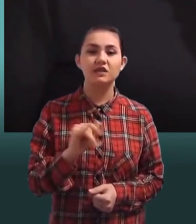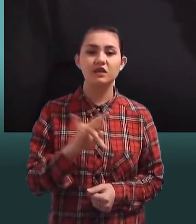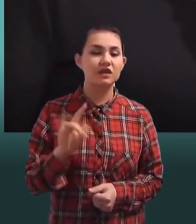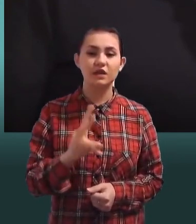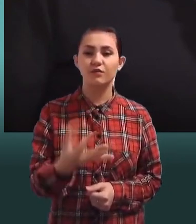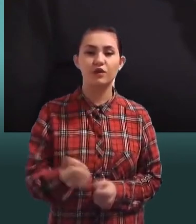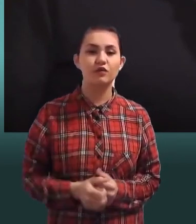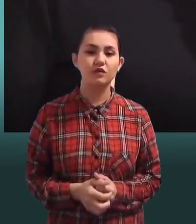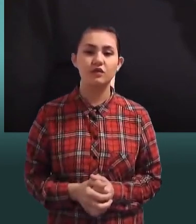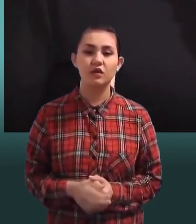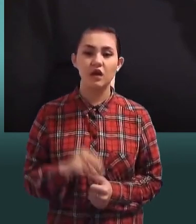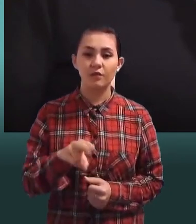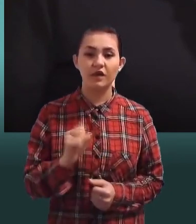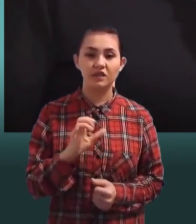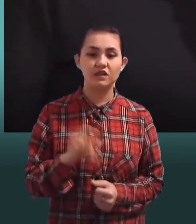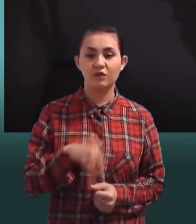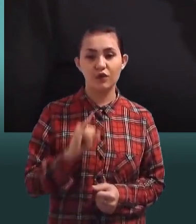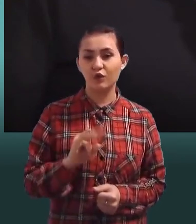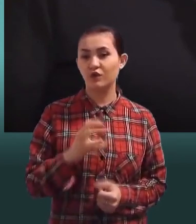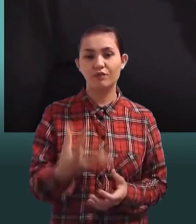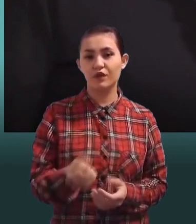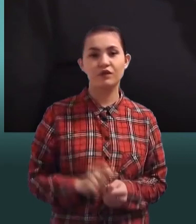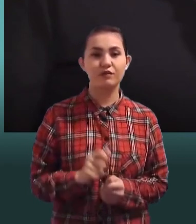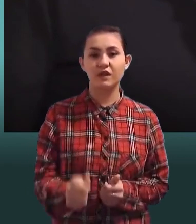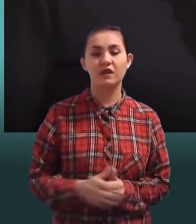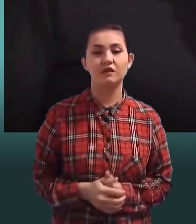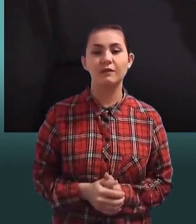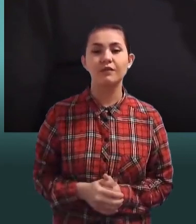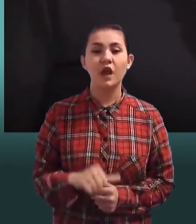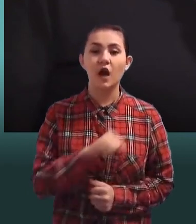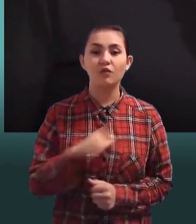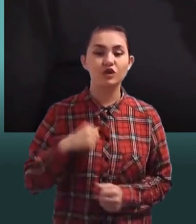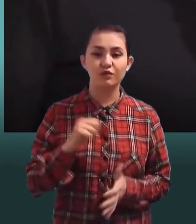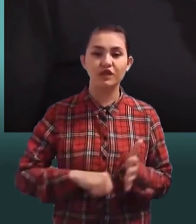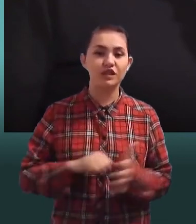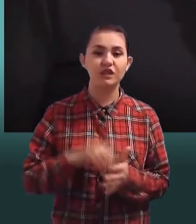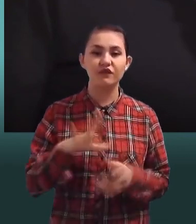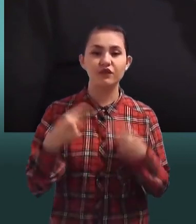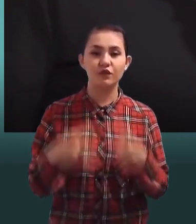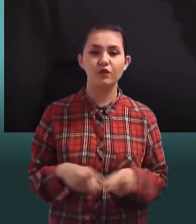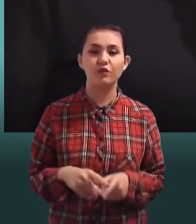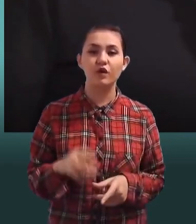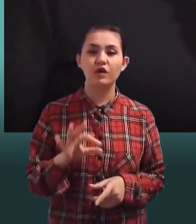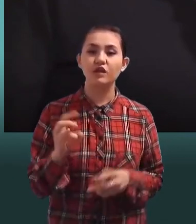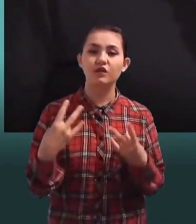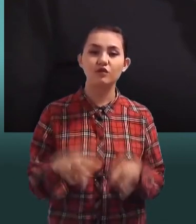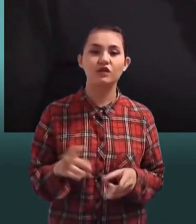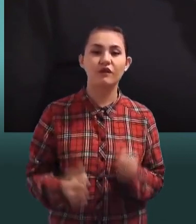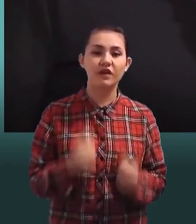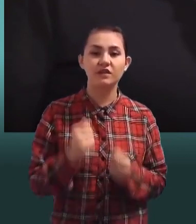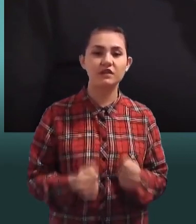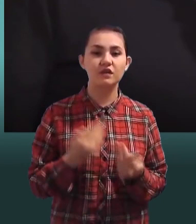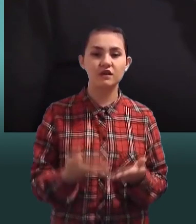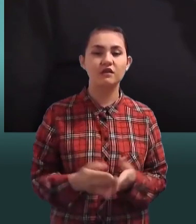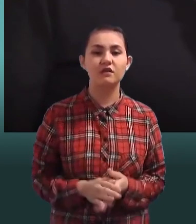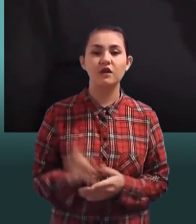Вот пассажир у нас плохой, он не берет билет. А может быть, причина в другом? Может быть, не нужно водителю это просто, потому